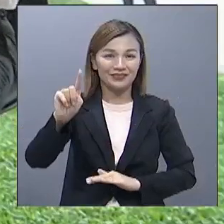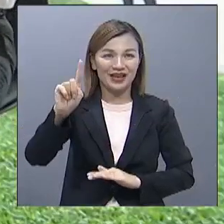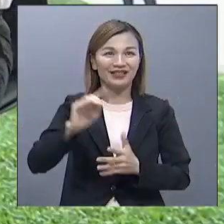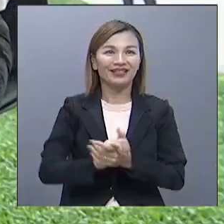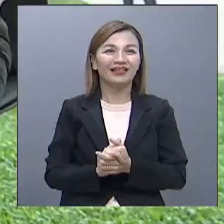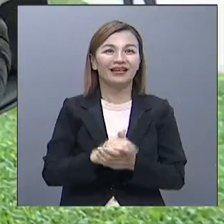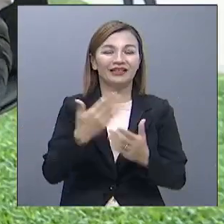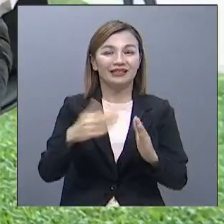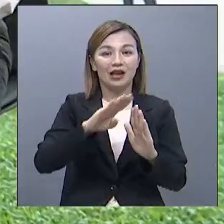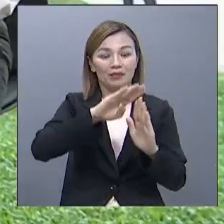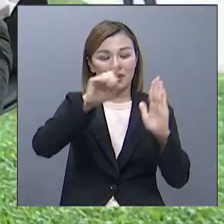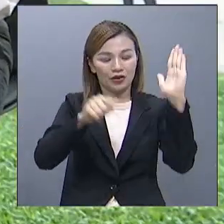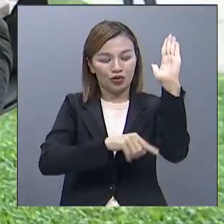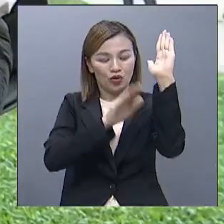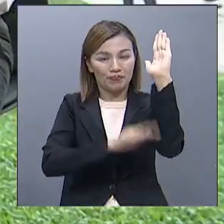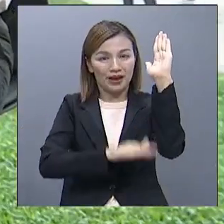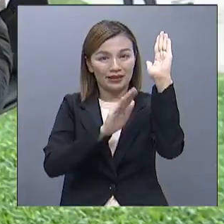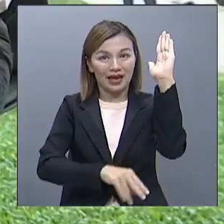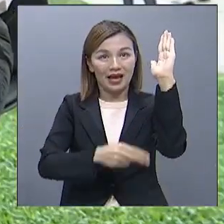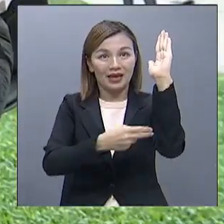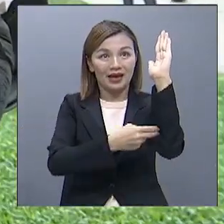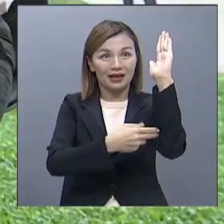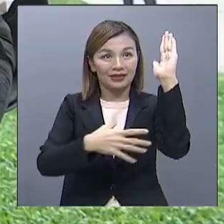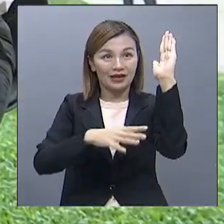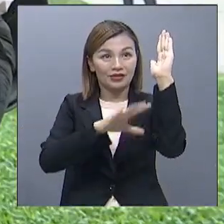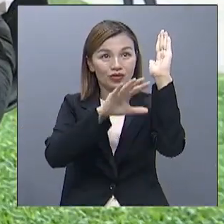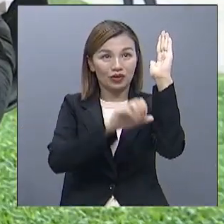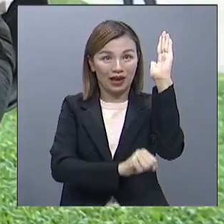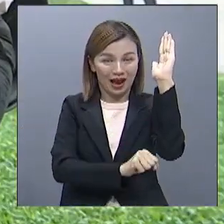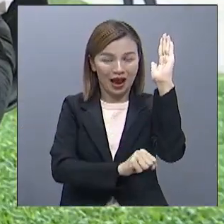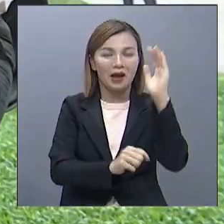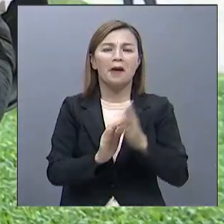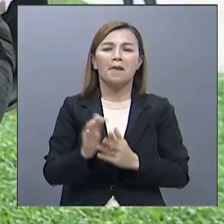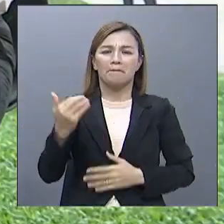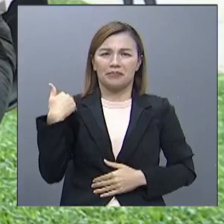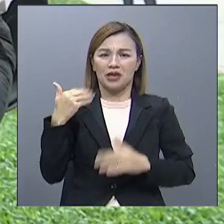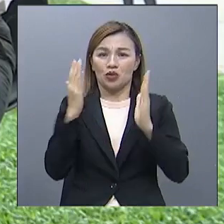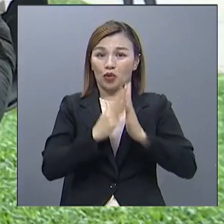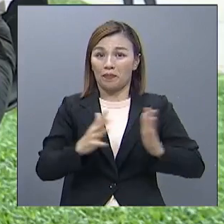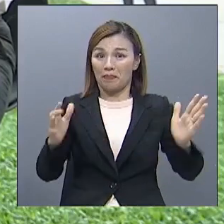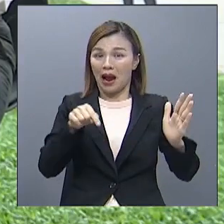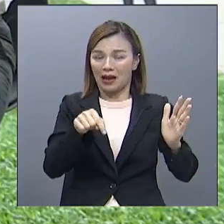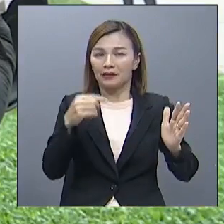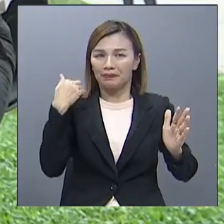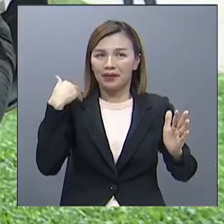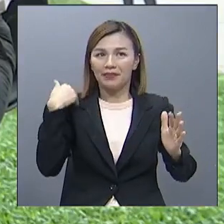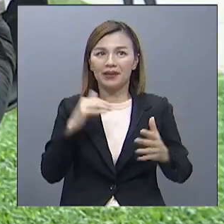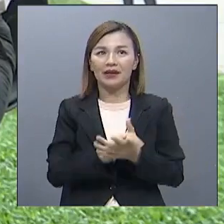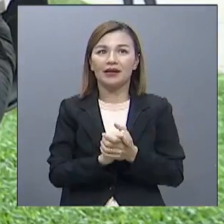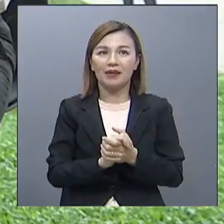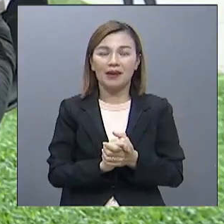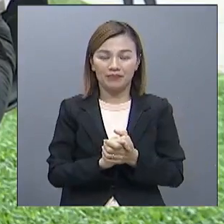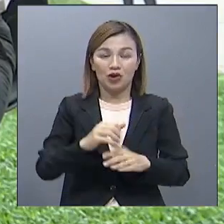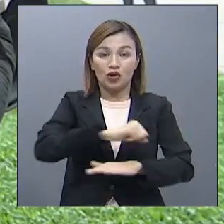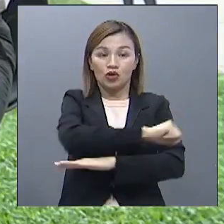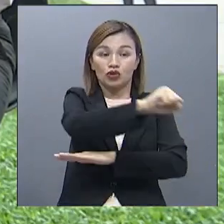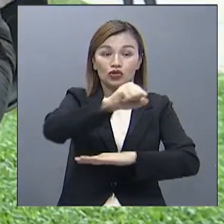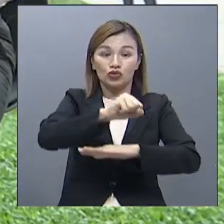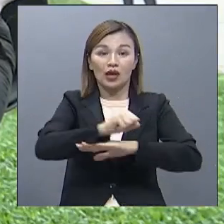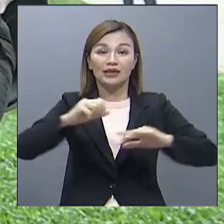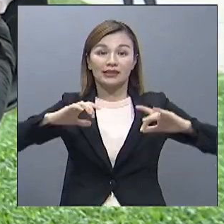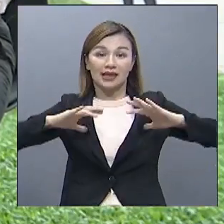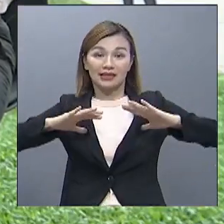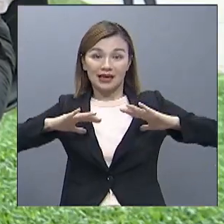พาลงใต้ไปบ้างค่ะที่อำเภอหาดใหญ่จังหวัดสงขลาที่นั่นก็คือคักไม่แพ้กันนะคะในพื้นที่สวนสาธารณะของเทศบาลมีการจัดกิจกรรม